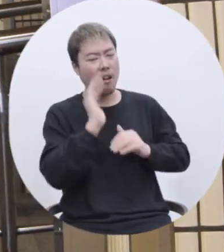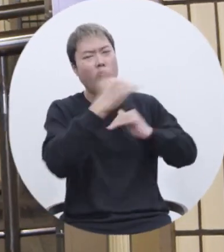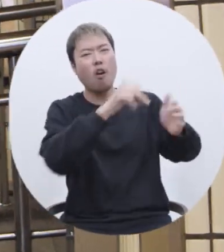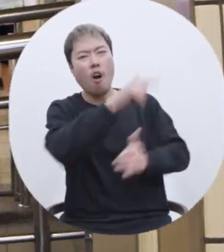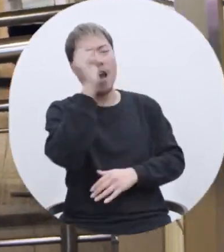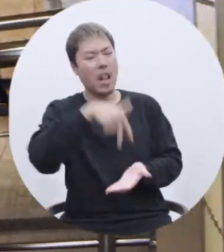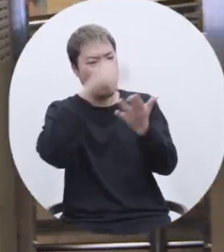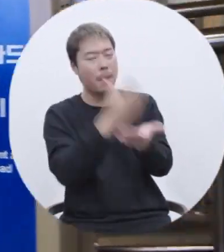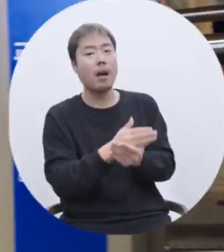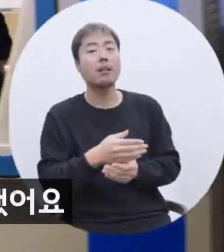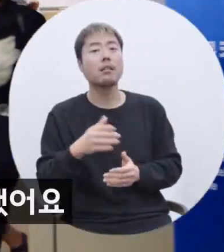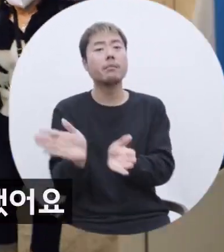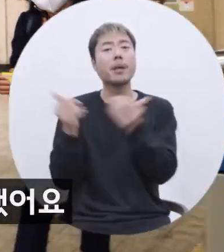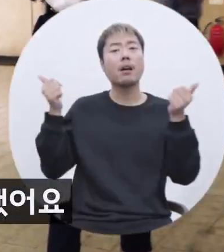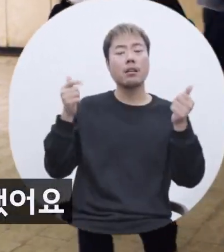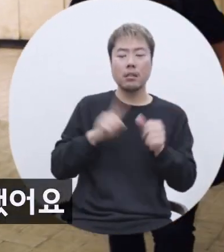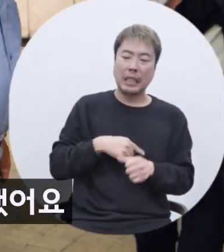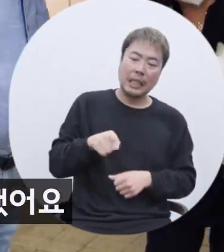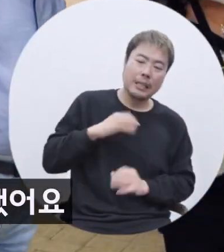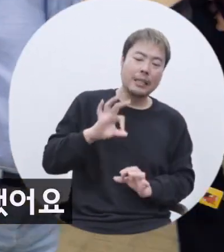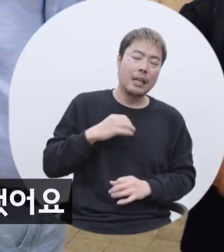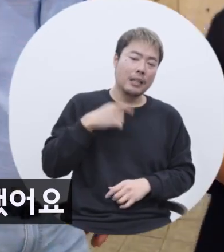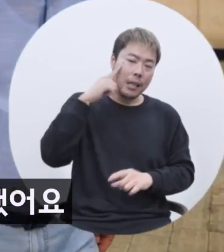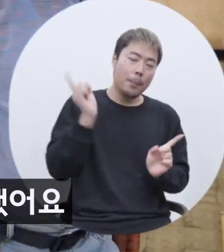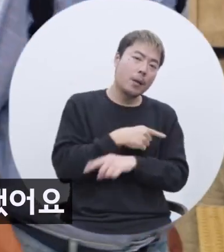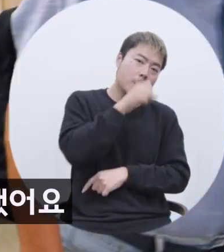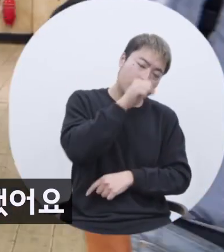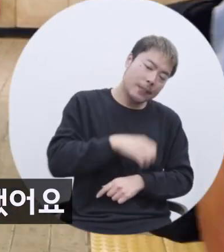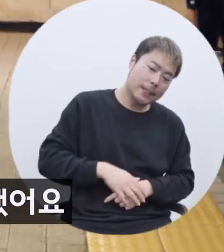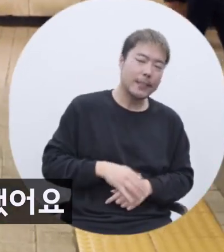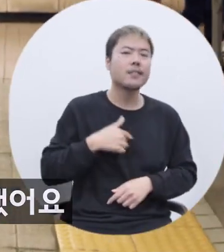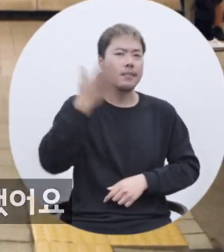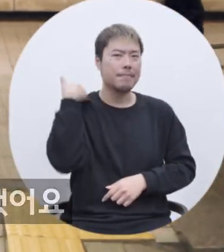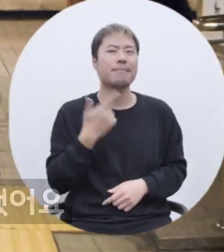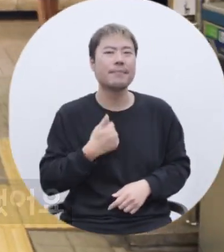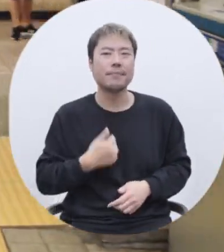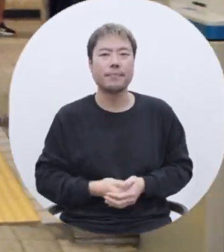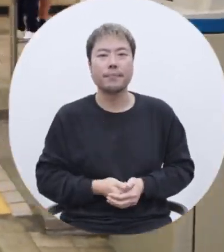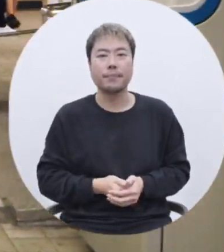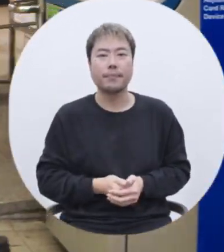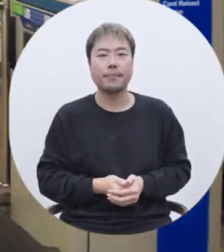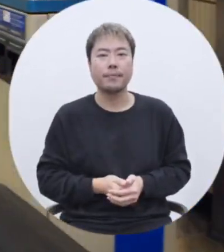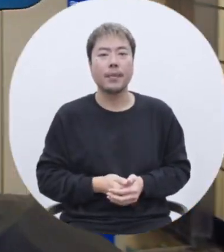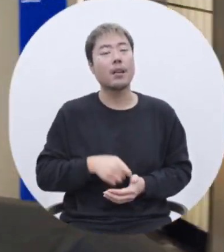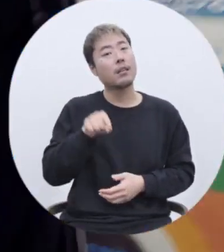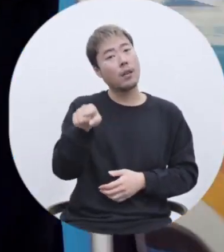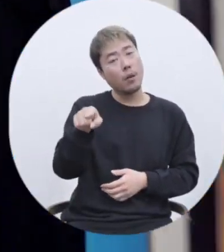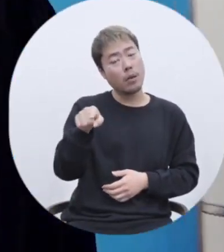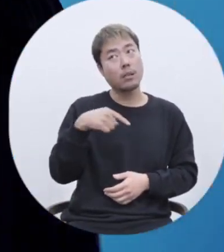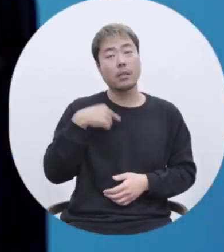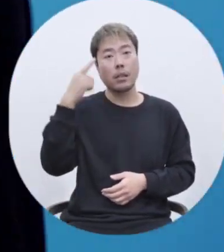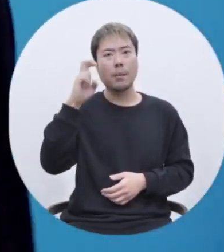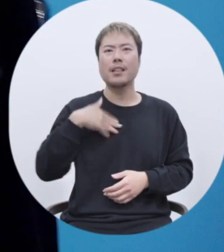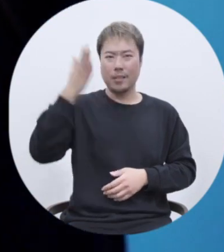다녀라 라고 얘기를 좀 하셔서, 그거는 좀 인식이 바뀌었으면 좋겠다라는 생각은 좀 들기는 했어요. 근데 여기는 아마,